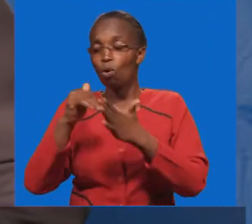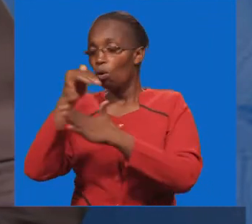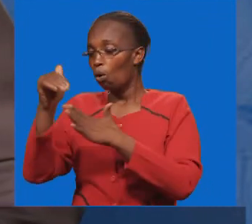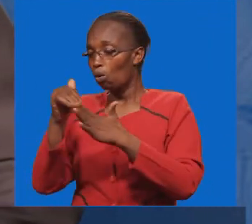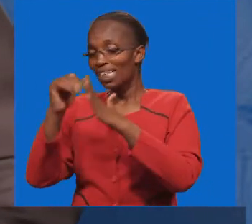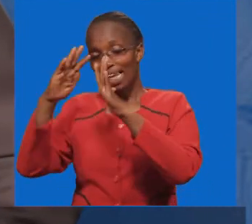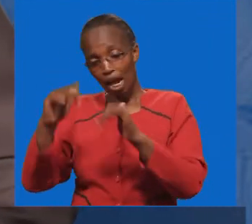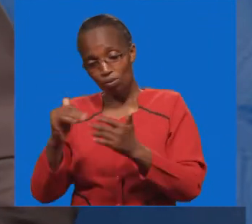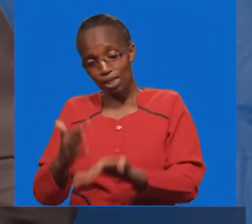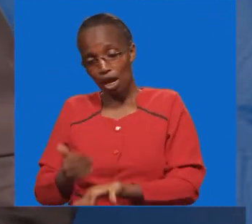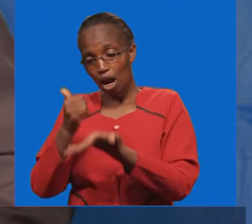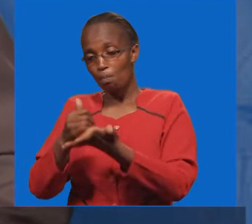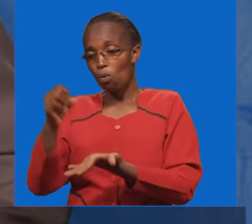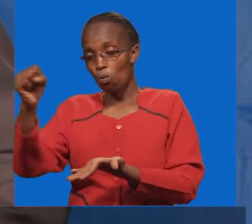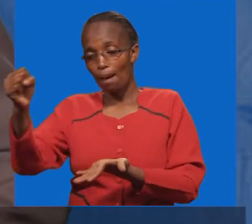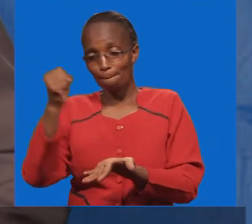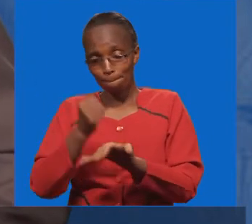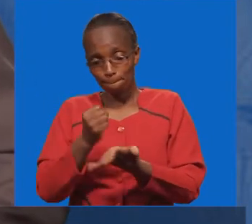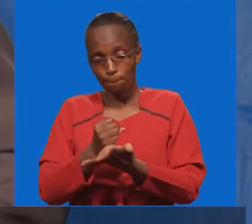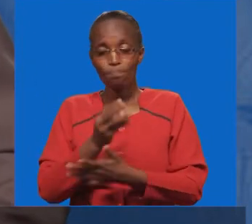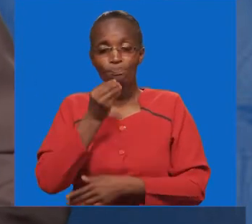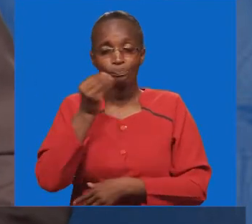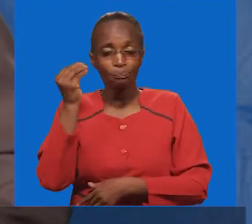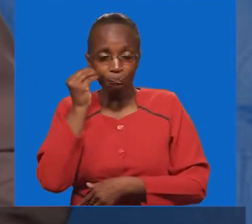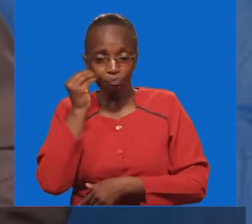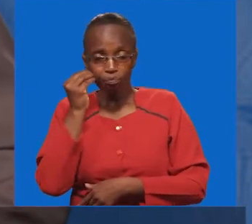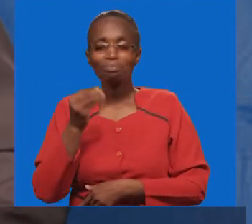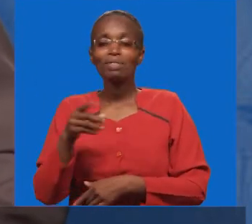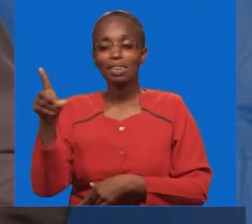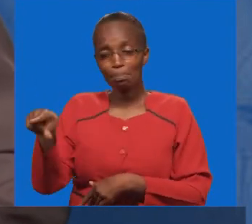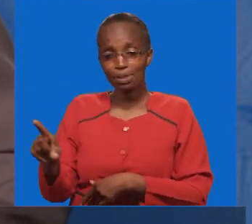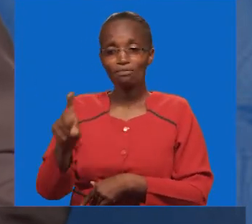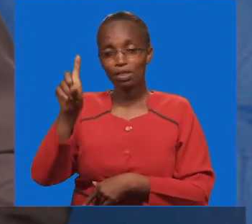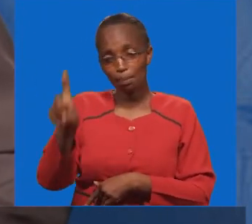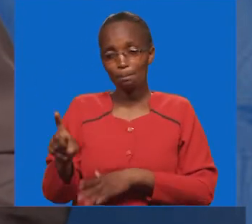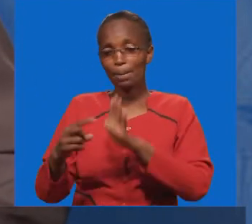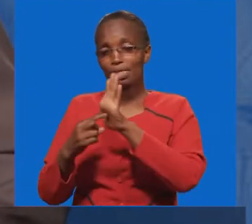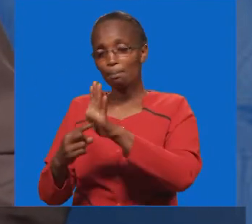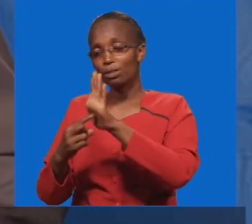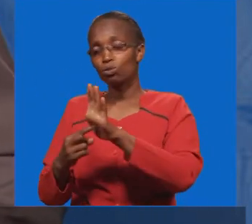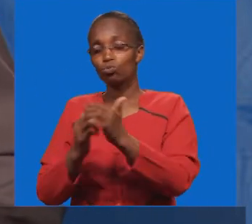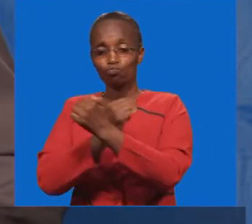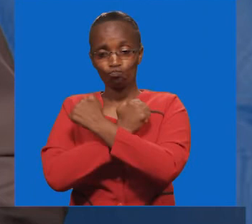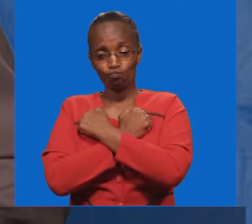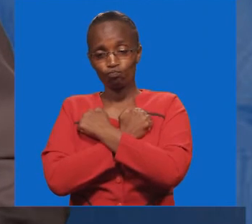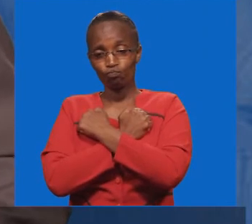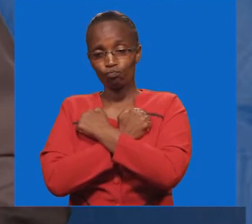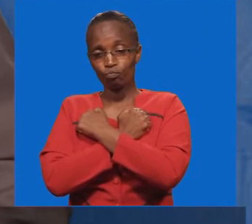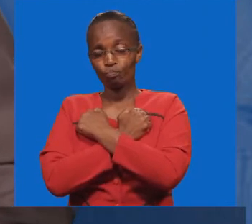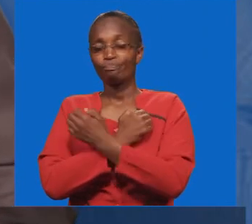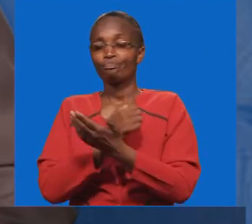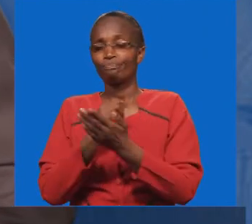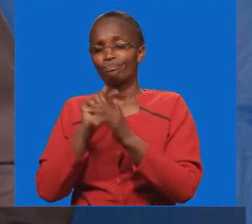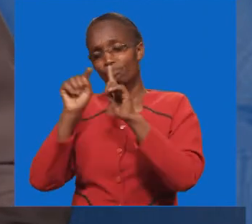ni vizuri pia kujua kana kwamba wale wafanyikazi tunao pale nyumbani, tumejaliwa na Mungu kuwa nao,